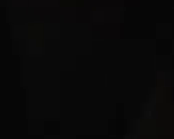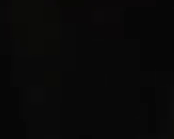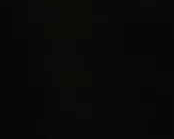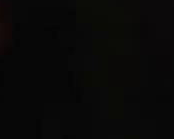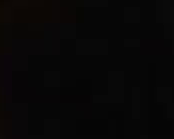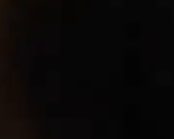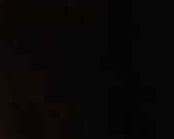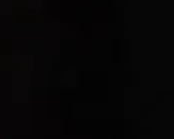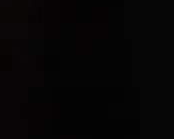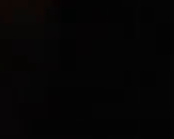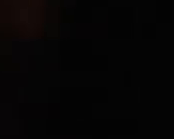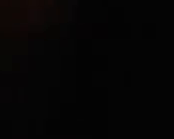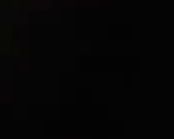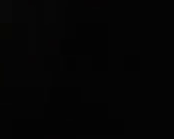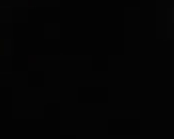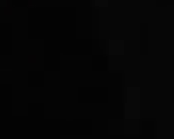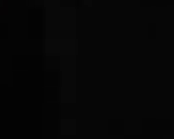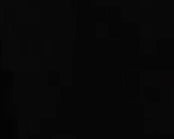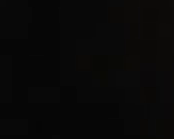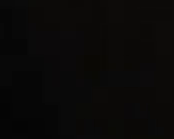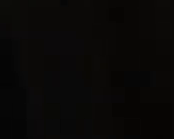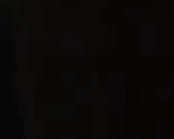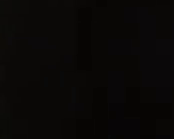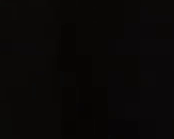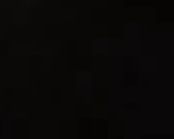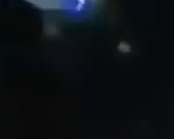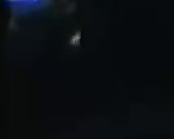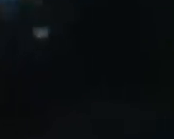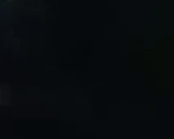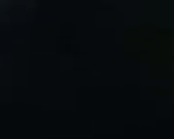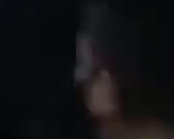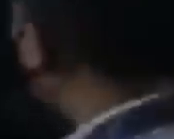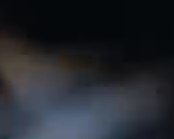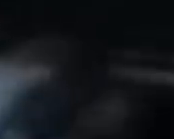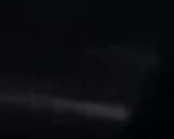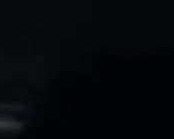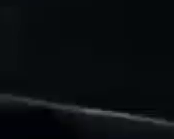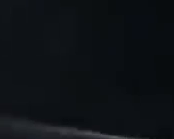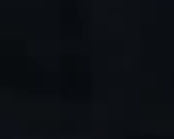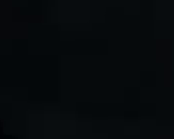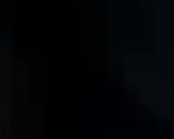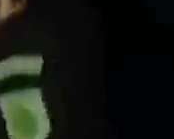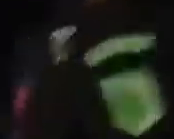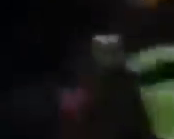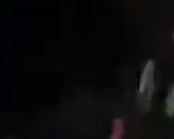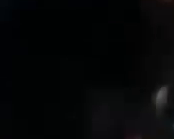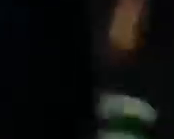Banten. Dugaan korupsi pengadaan masker bersumber dari APBD 2020 senilai 3,3 miliar